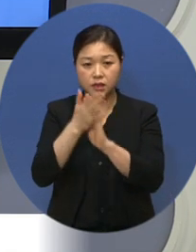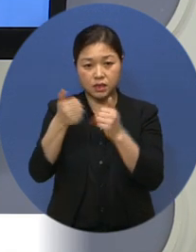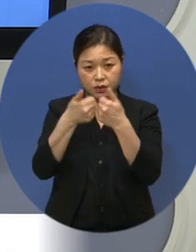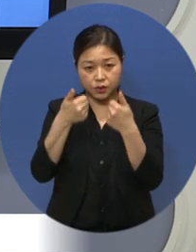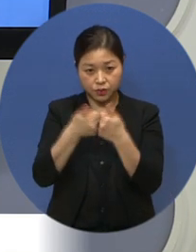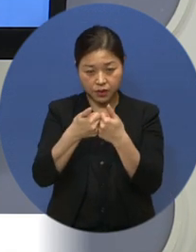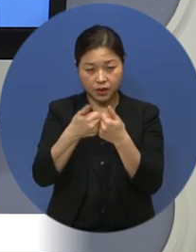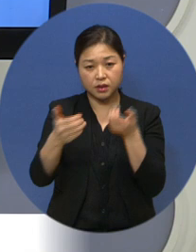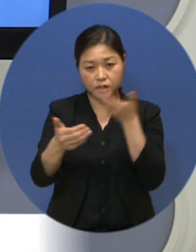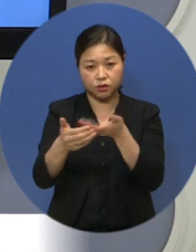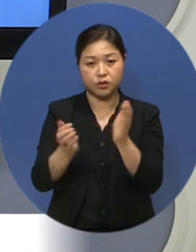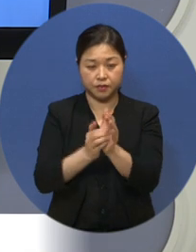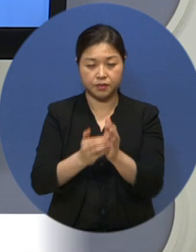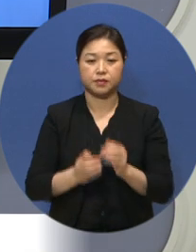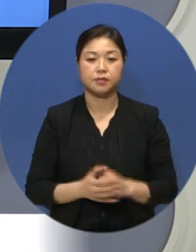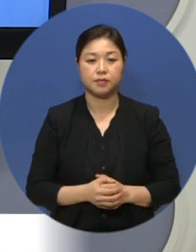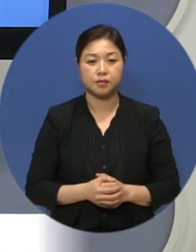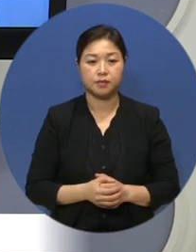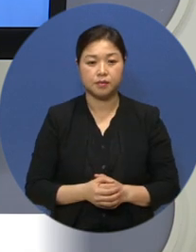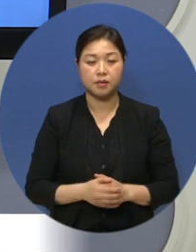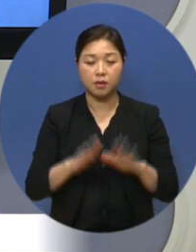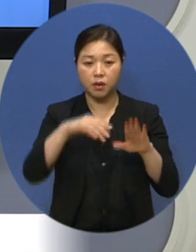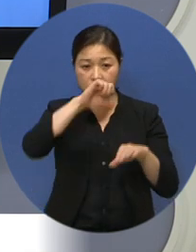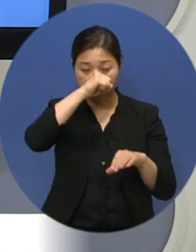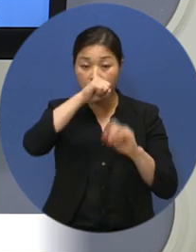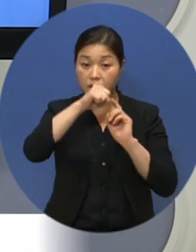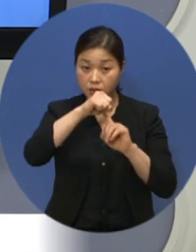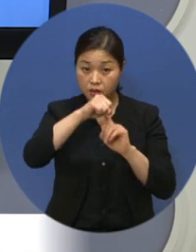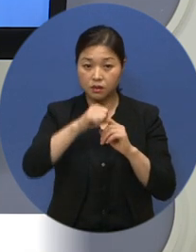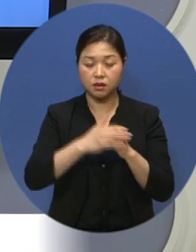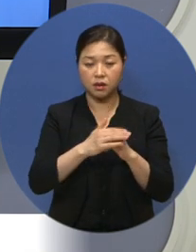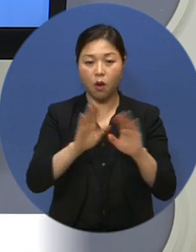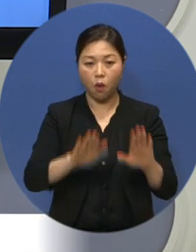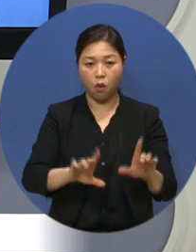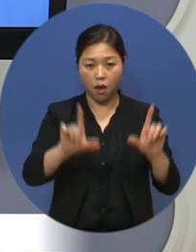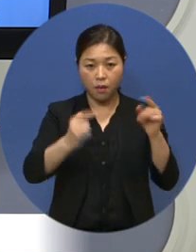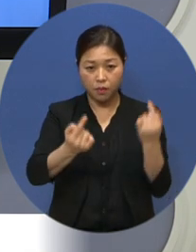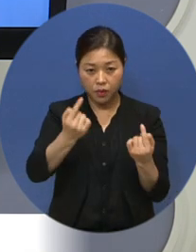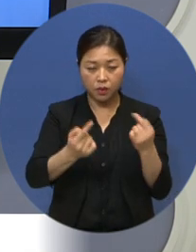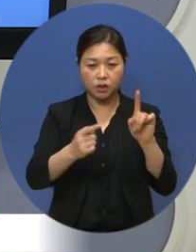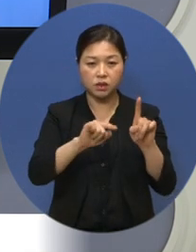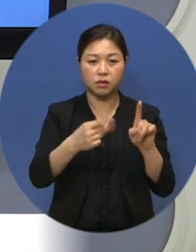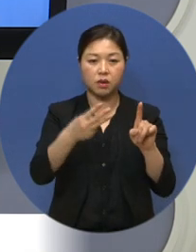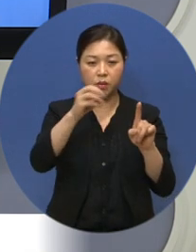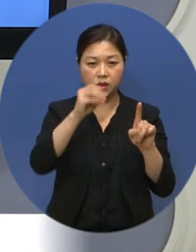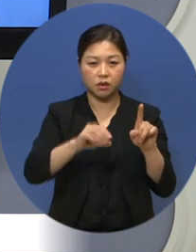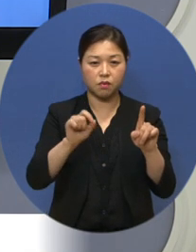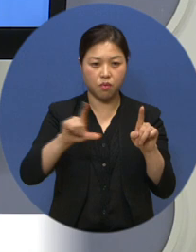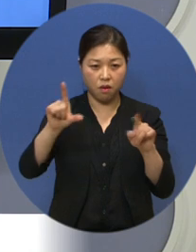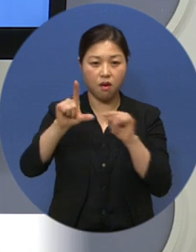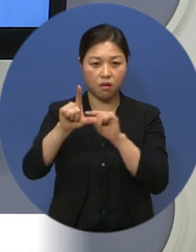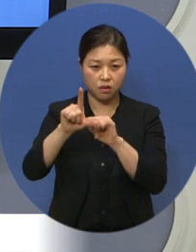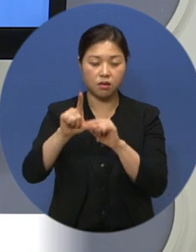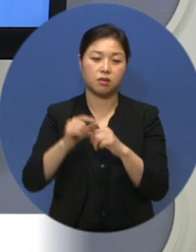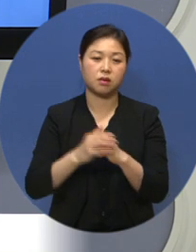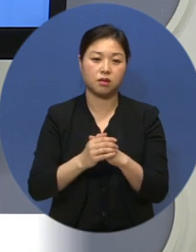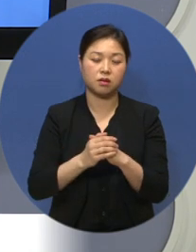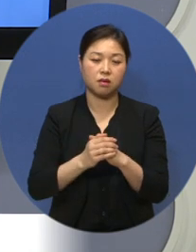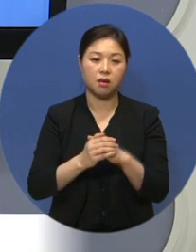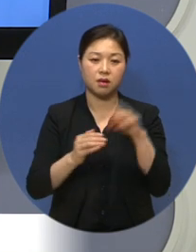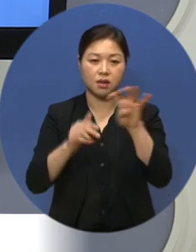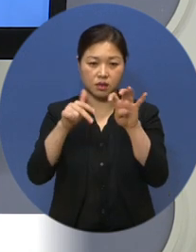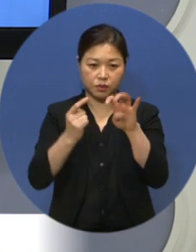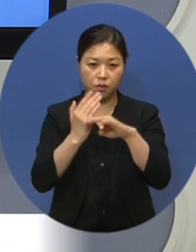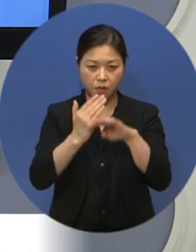발표했습니다 이번 예산안은 올해 보다 1.3% 증가한 액수로 사상 첫 40조